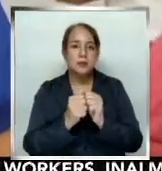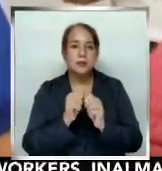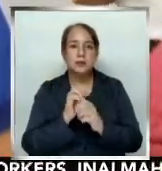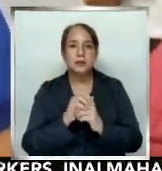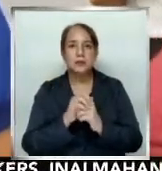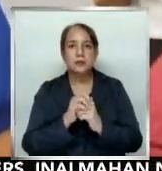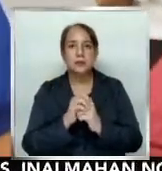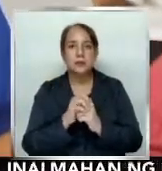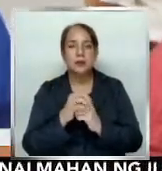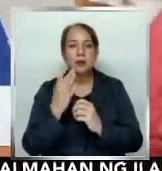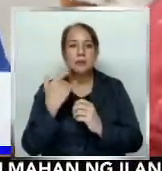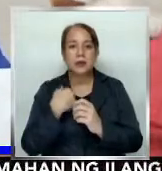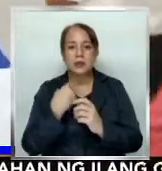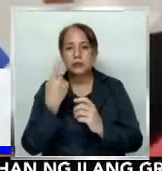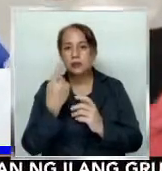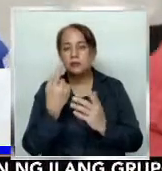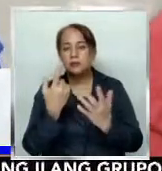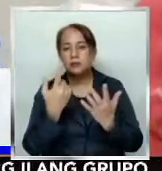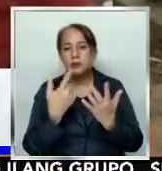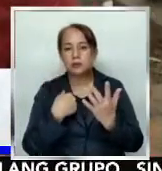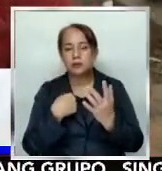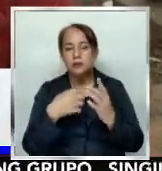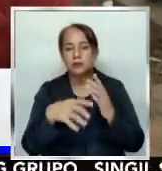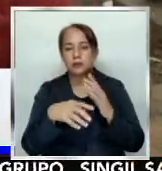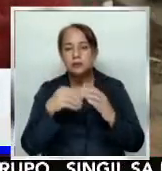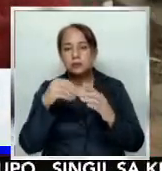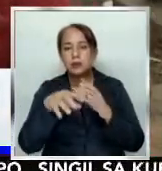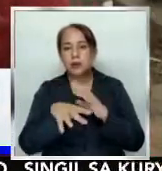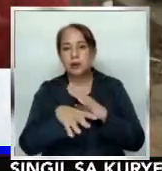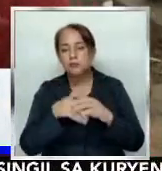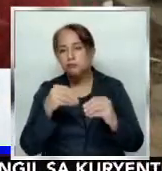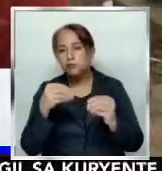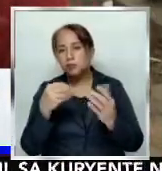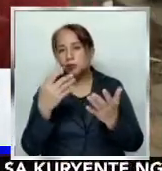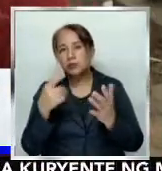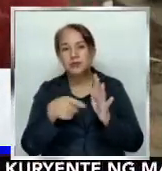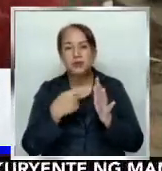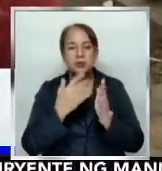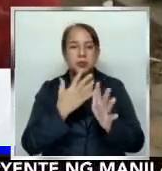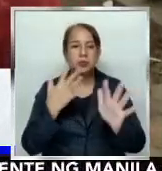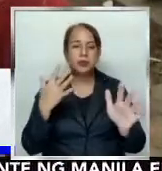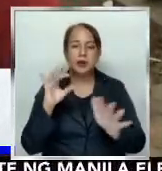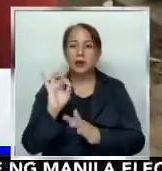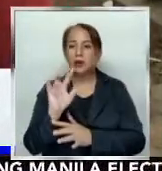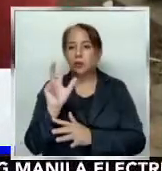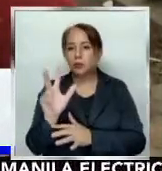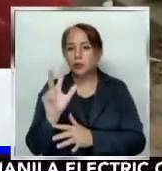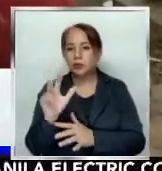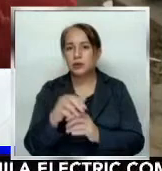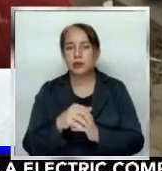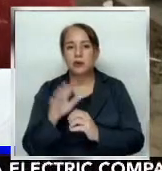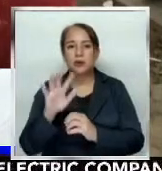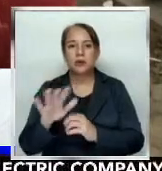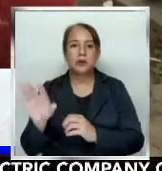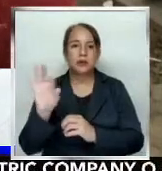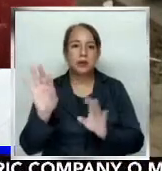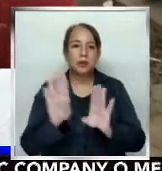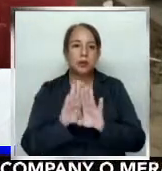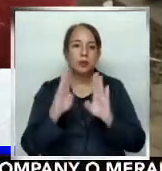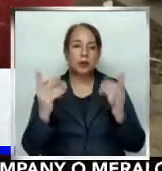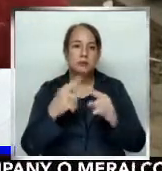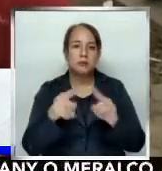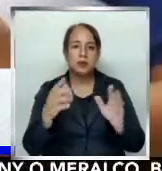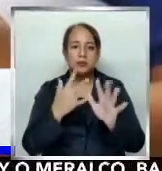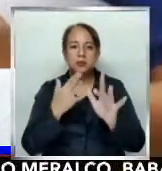para isahan lang pag labas-pasok. Minsan nagpipila kami 8:30, around 9 ang bukas nila, pero mahaba na talaga